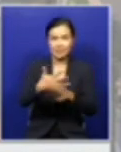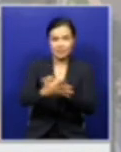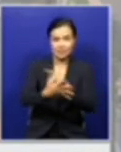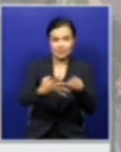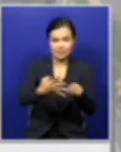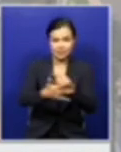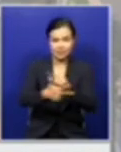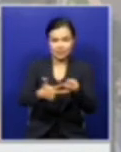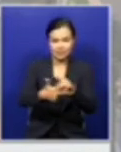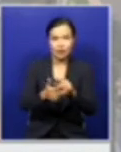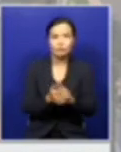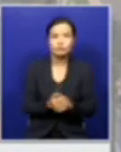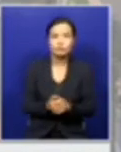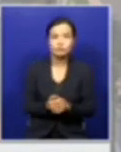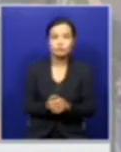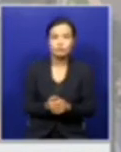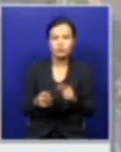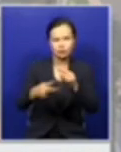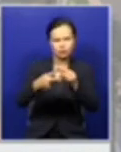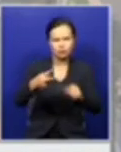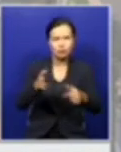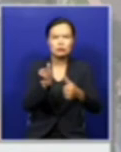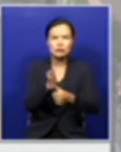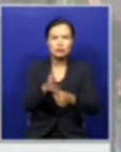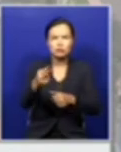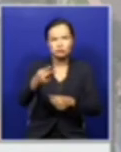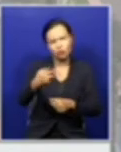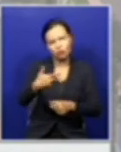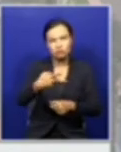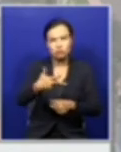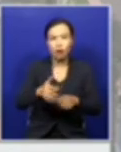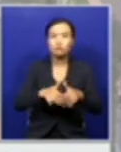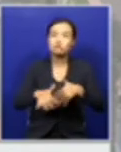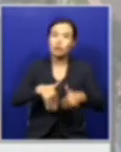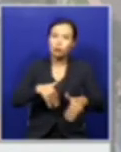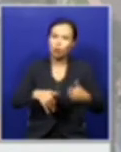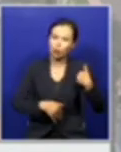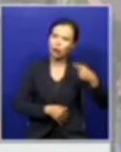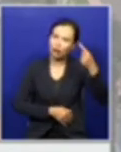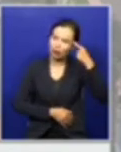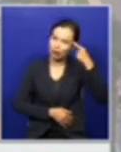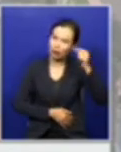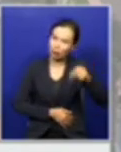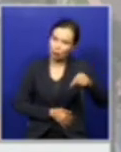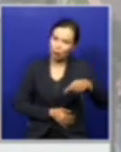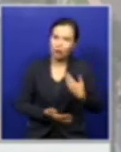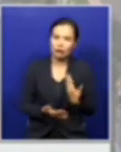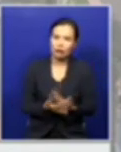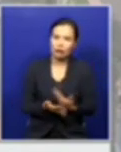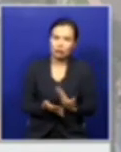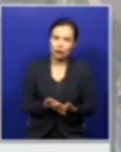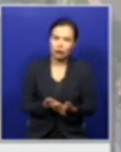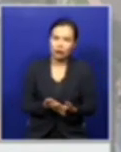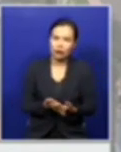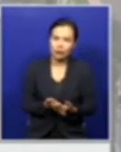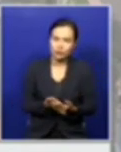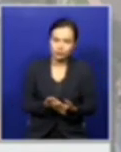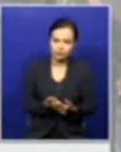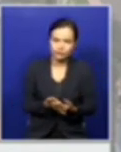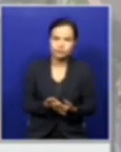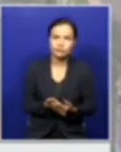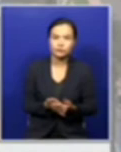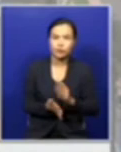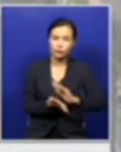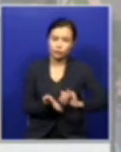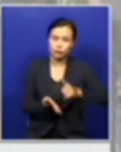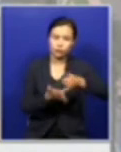53.8 กับ 21.4 มีหนี้2และ3ประเภทท่านคิดดูสิคะว่าประชาชนของเราจะมีกำลังในการฟื้น